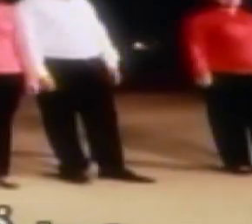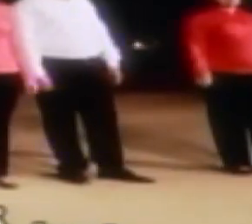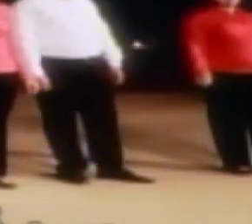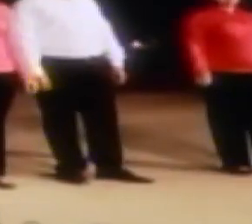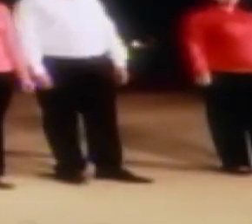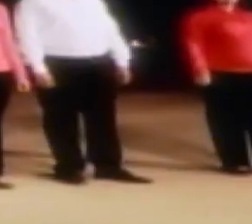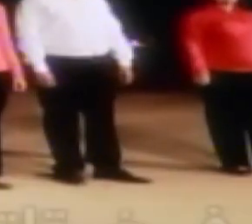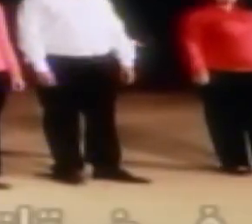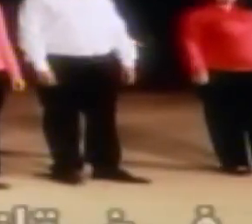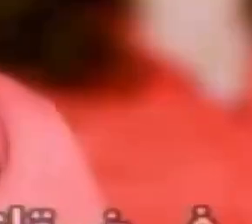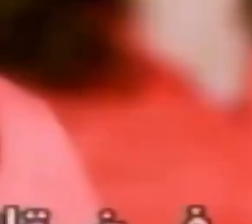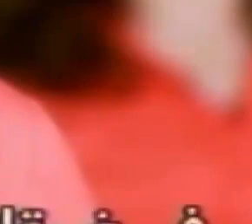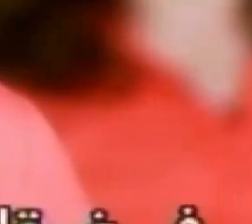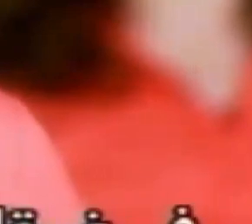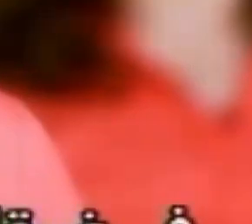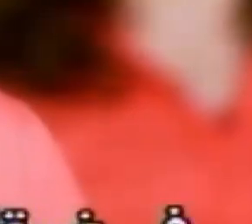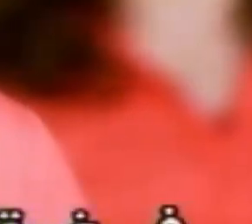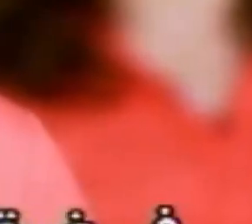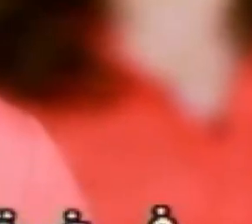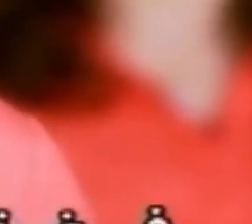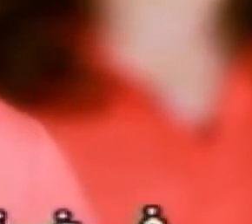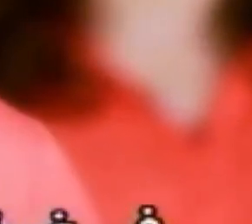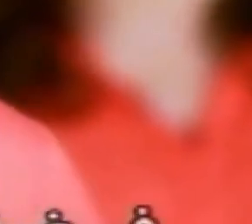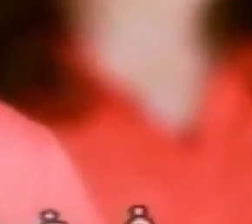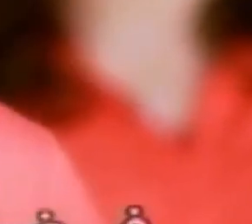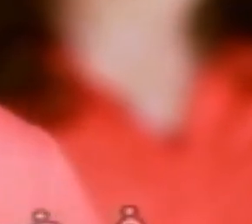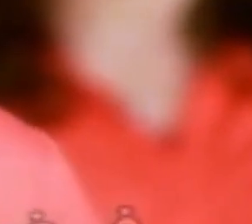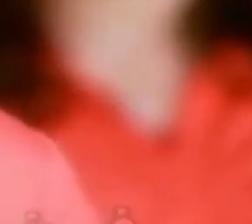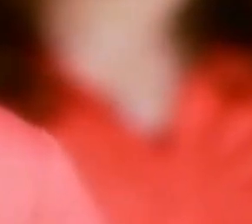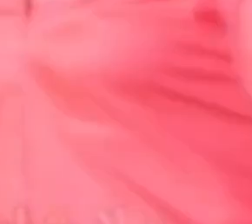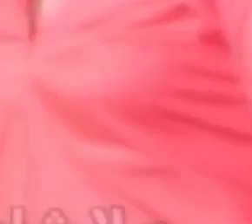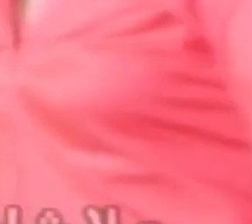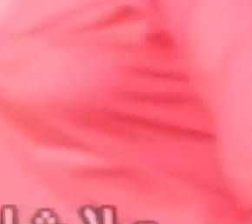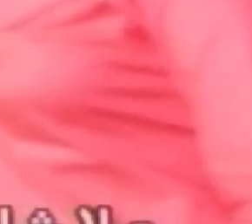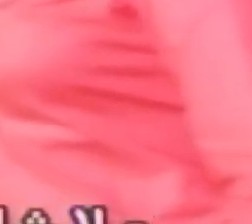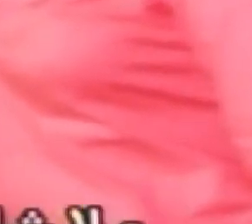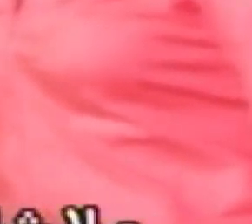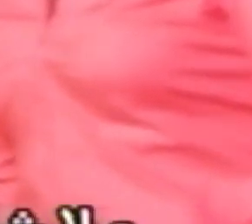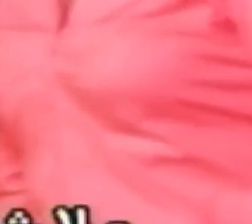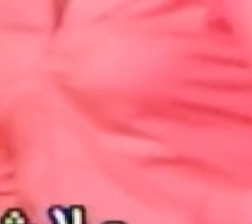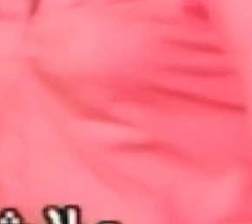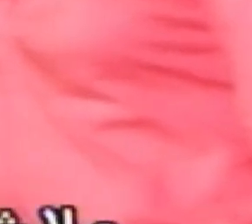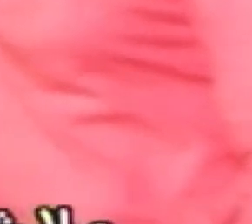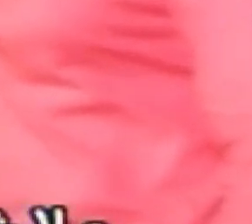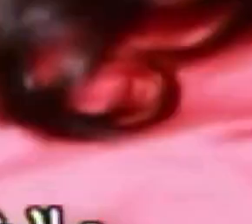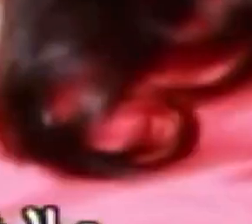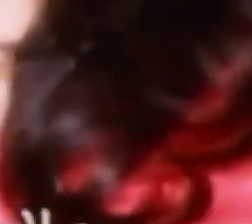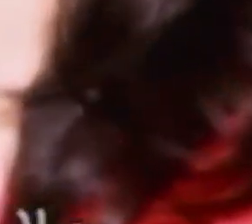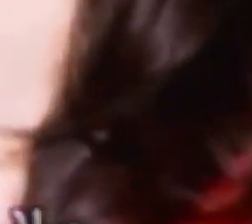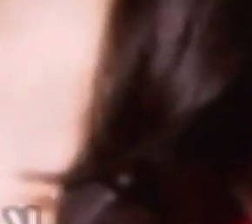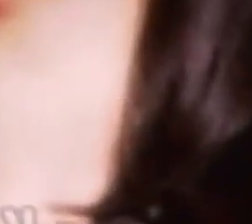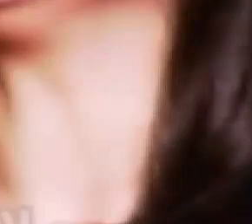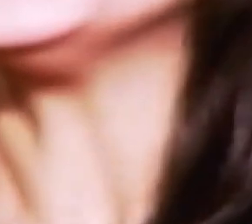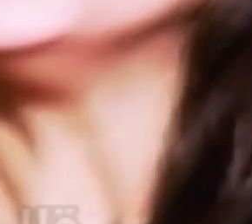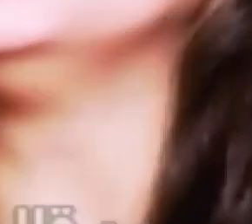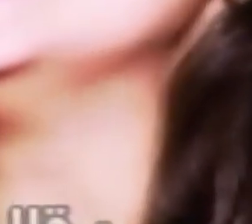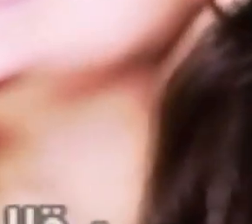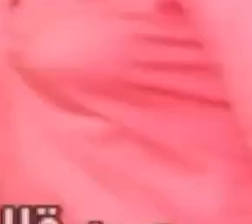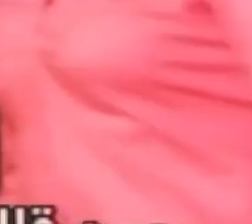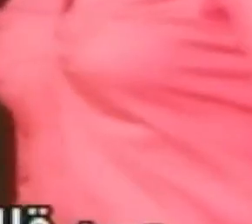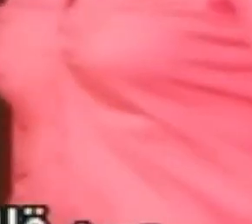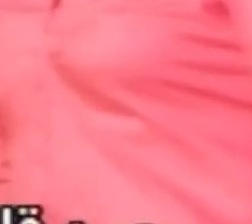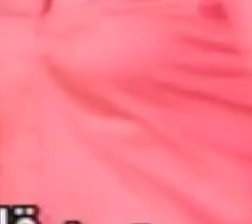خلتني ف دقاتي مش سامعني ولا شايلني في علامي